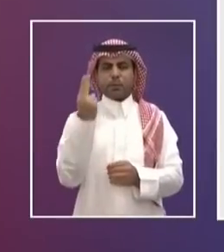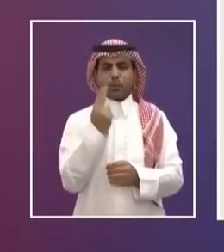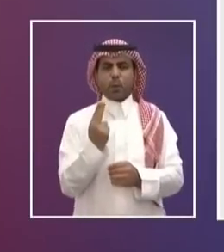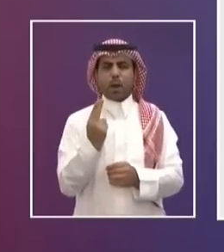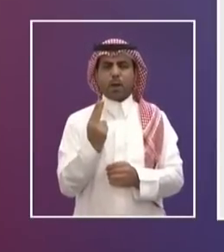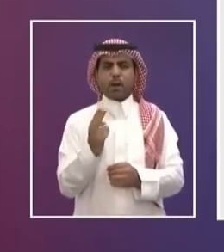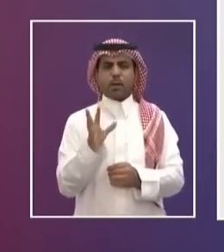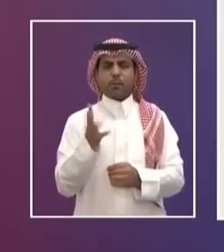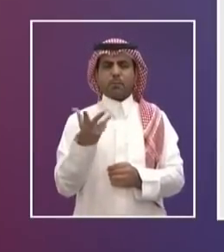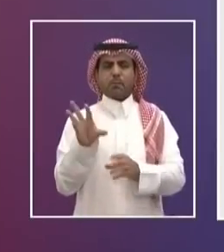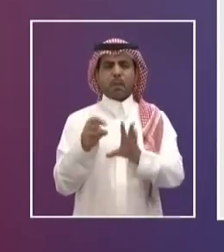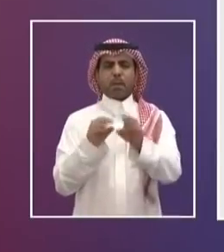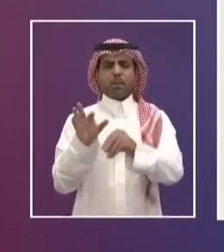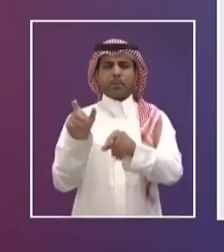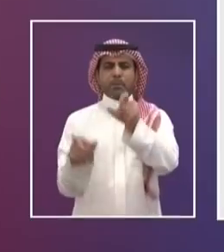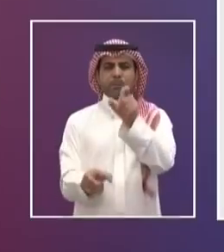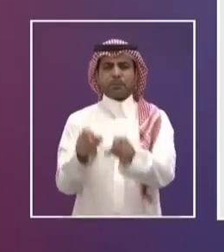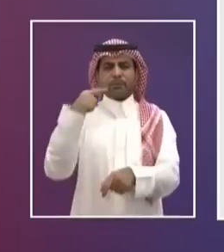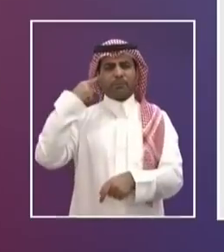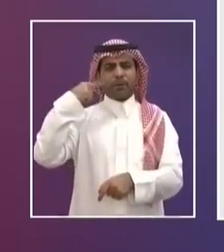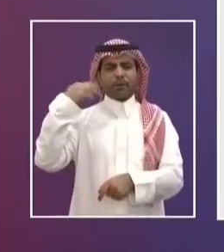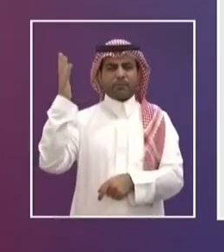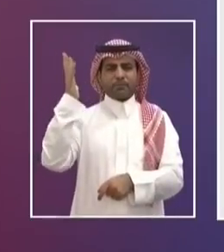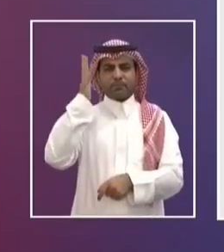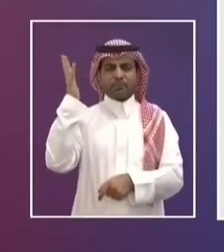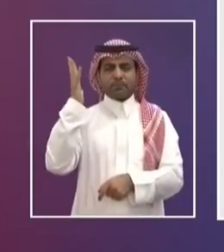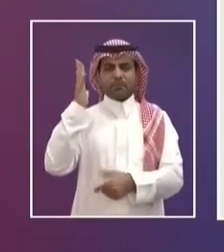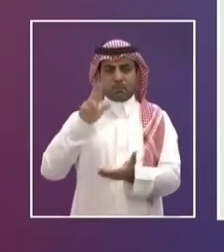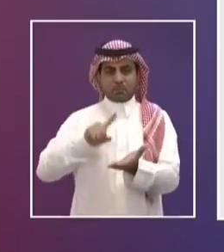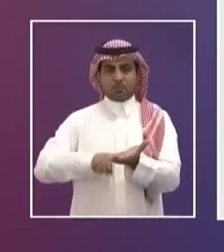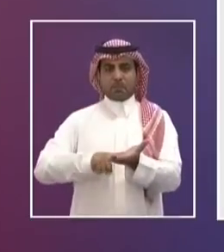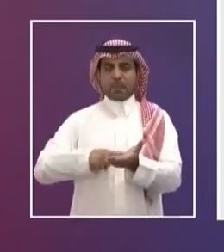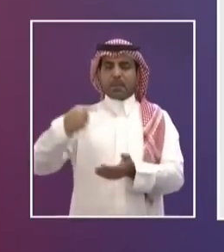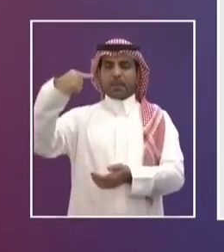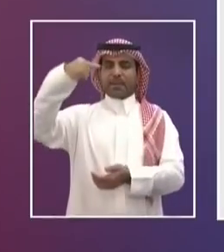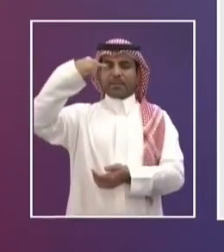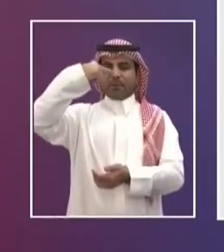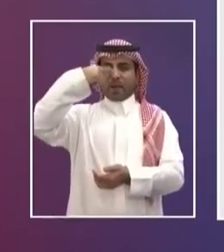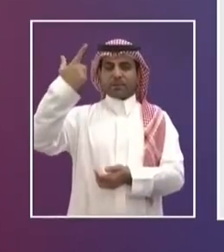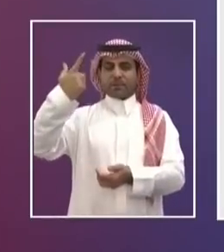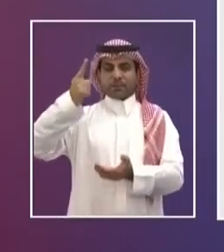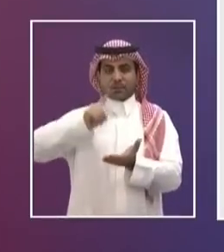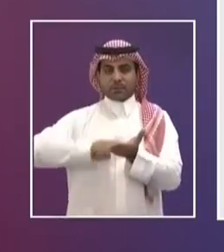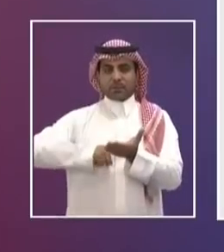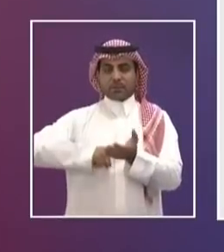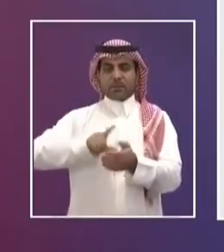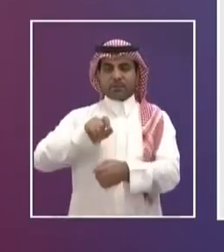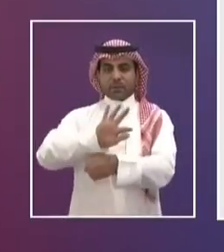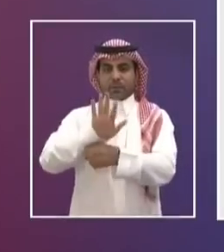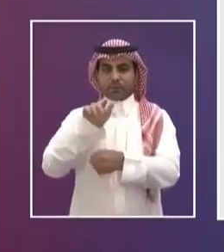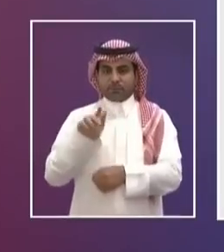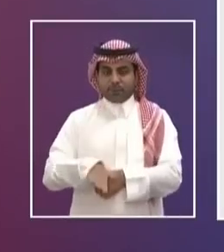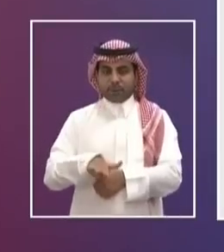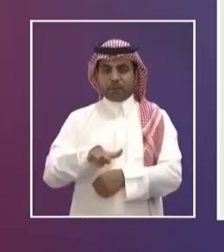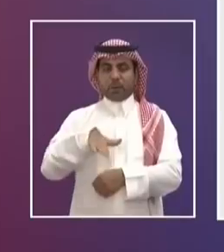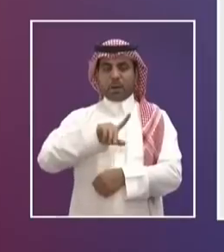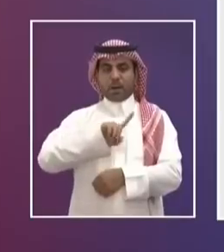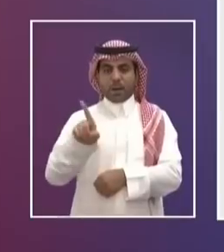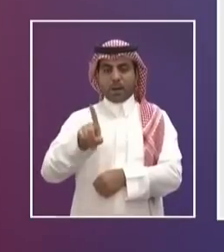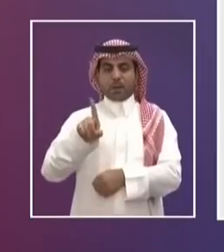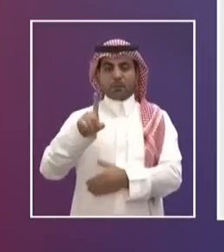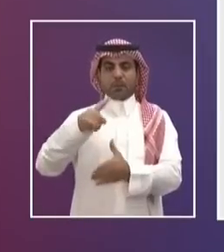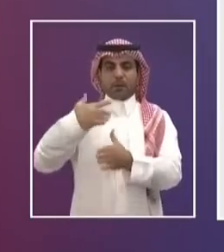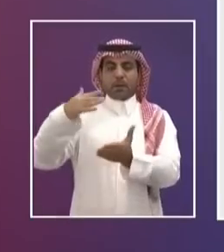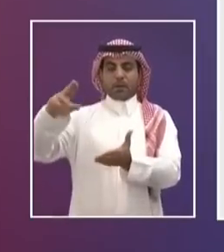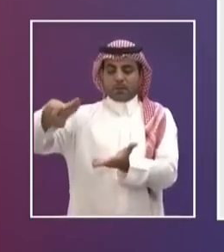سؤال أن البعض من الناس يشكك في دقة الفحوص في عيادات تطمن أو مراكز تأكد، ما مدى دقة مثل هذه